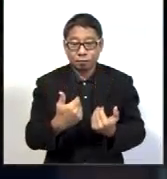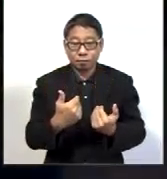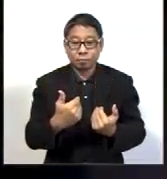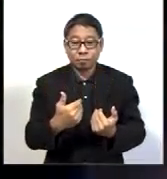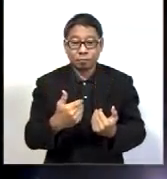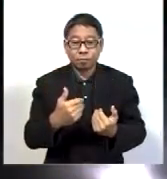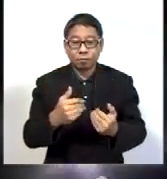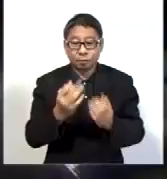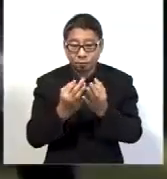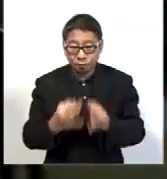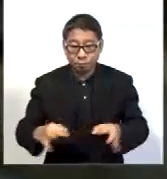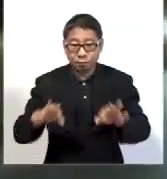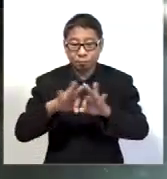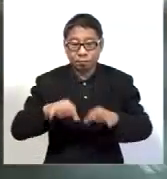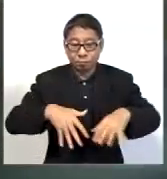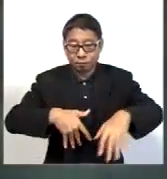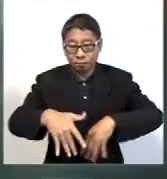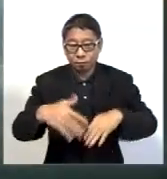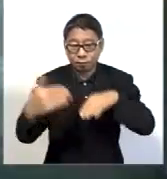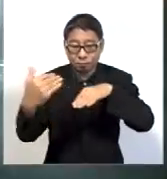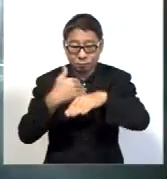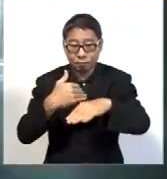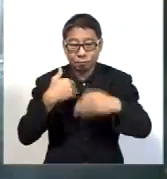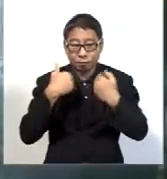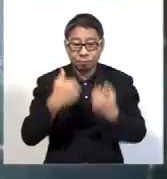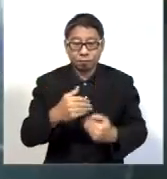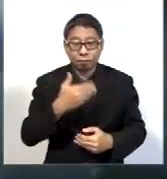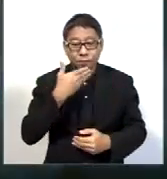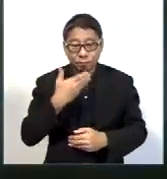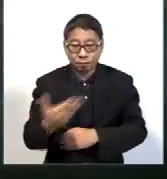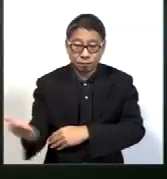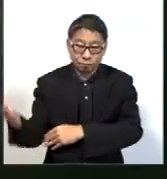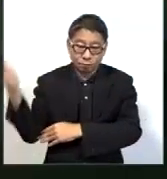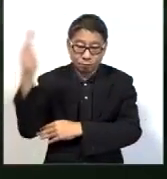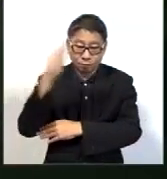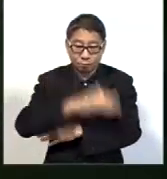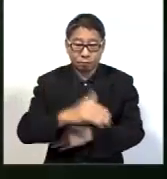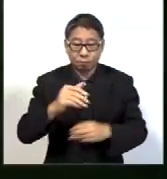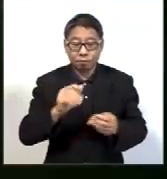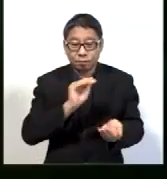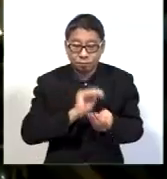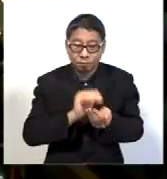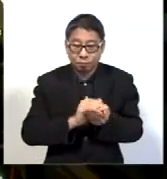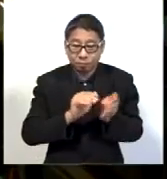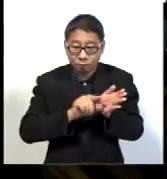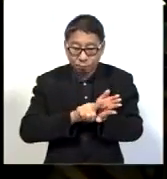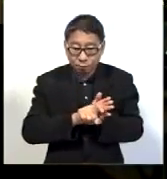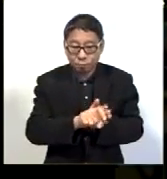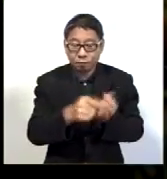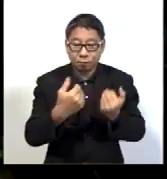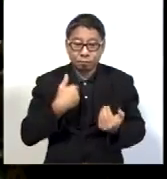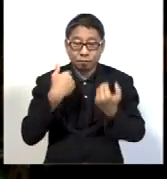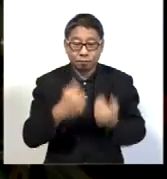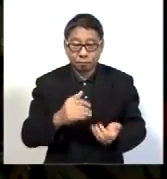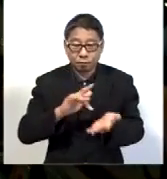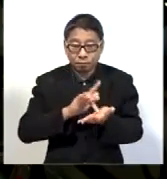ธินนะคะจุดสำคัญที่มีประชาชนสัญจรผ่านไปมาตลอดทั้งวันเป็นแหล่งสะสมเชื้อโรคโดยน้